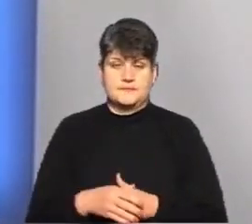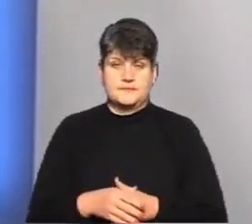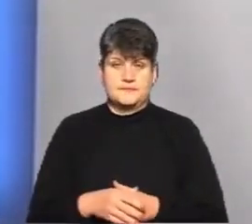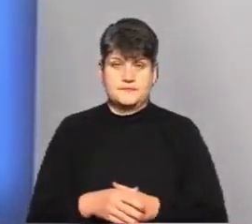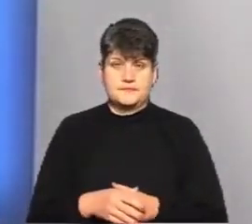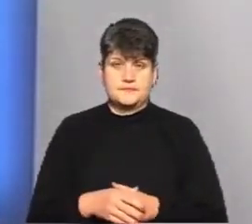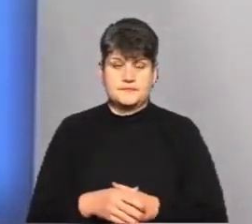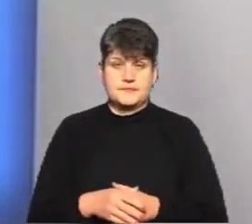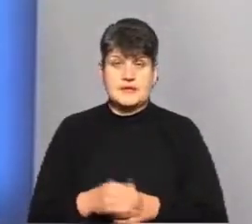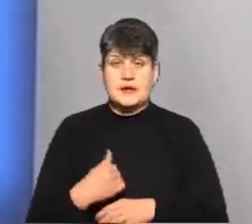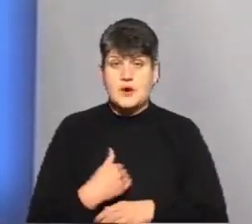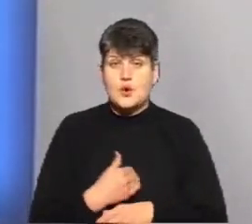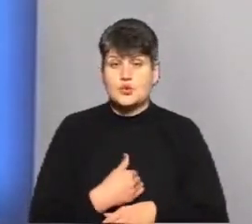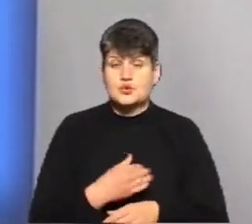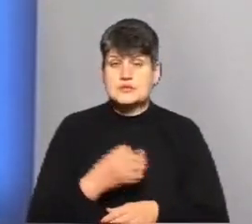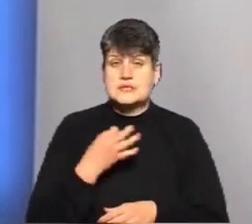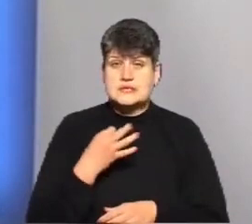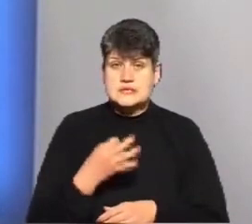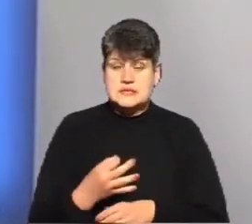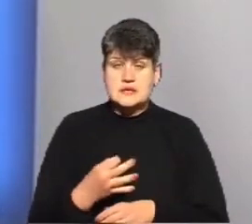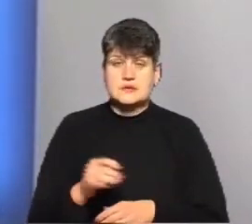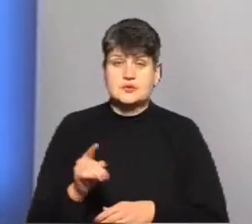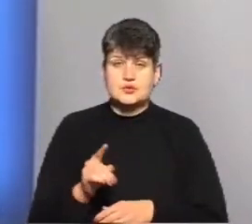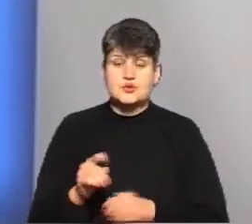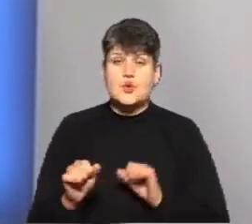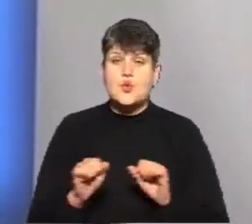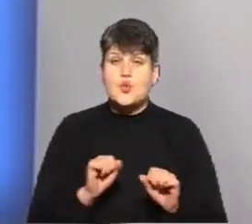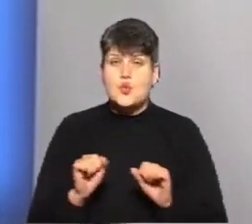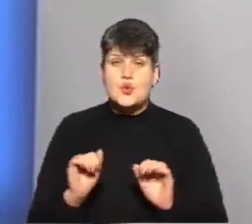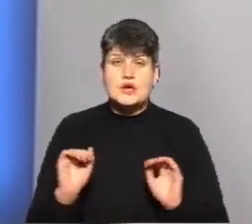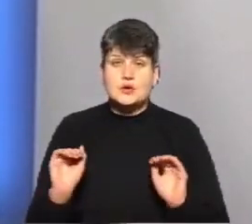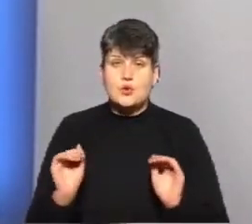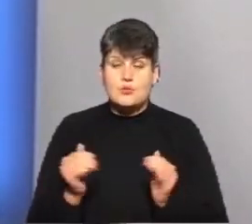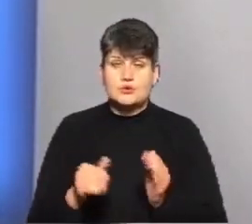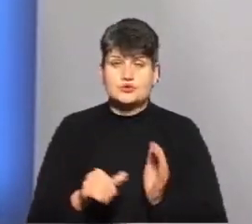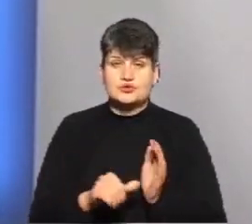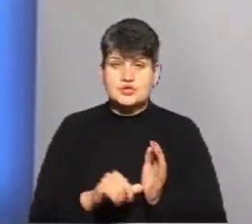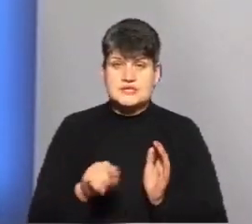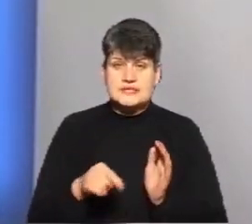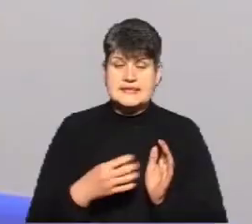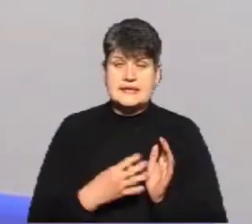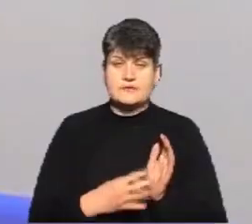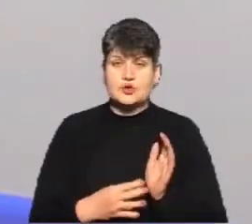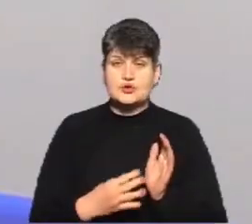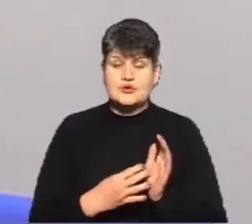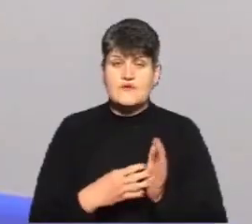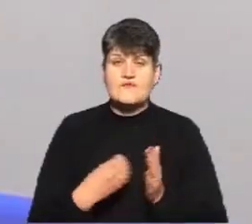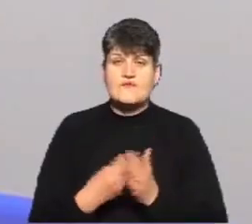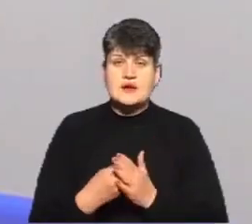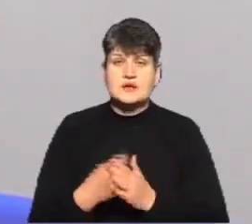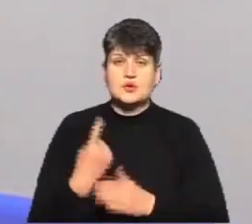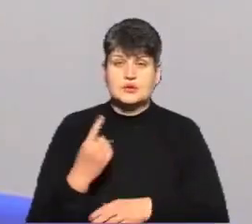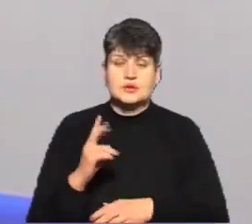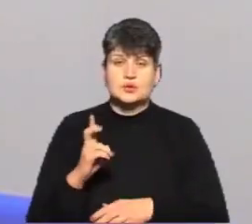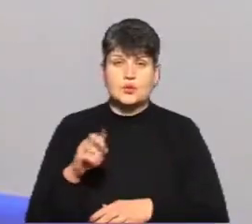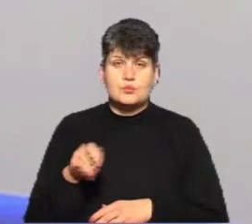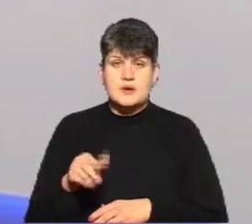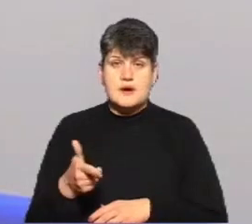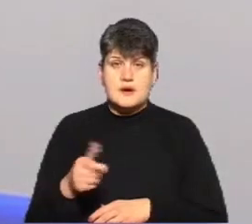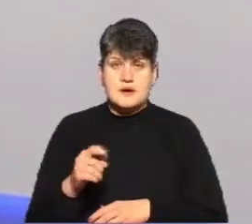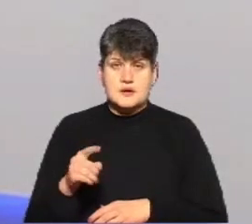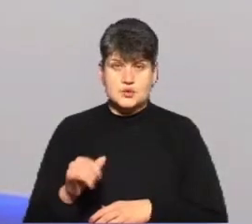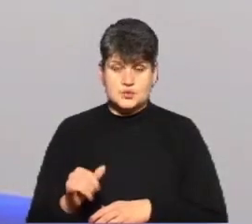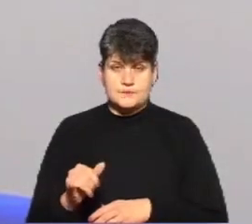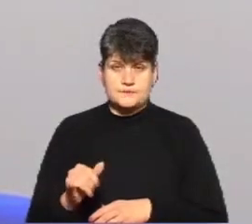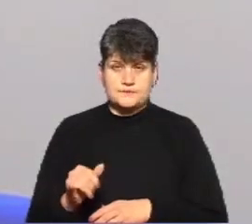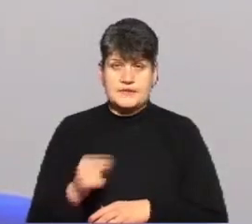хочу зазначити, що уряд обмежив до 6,99 вартість одного куба газу. Ті люди,